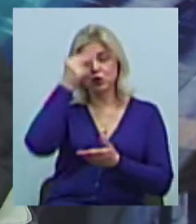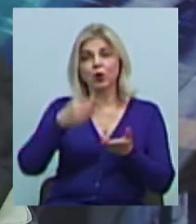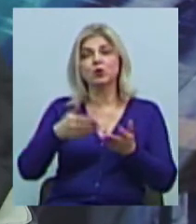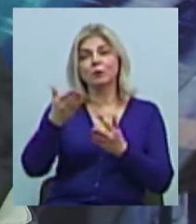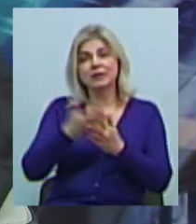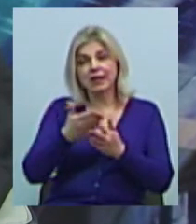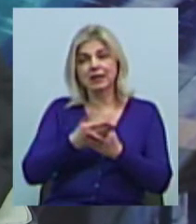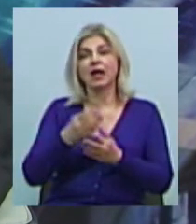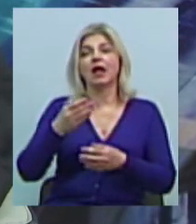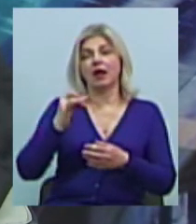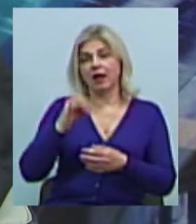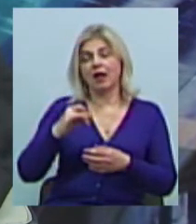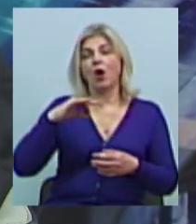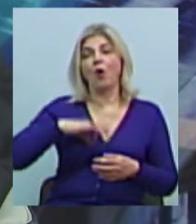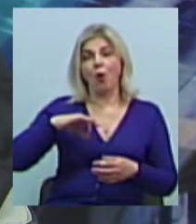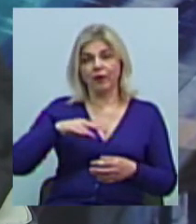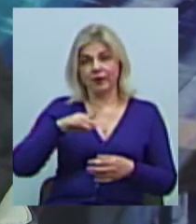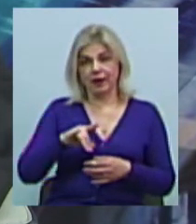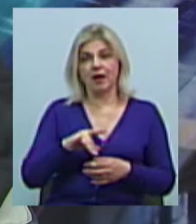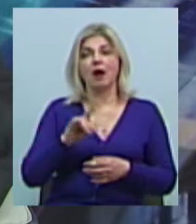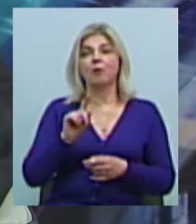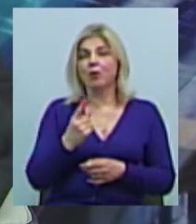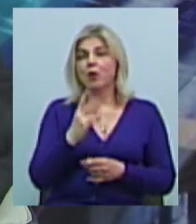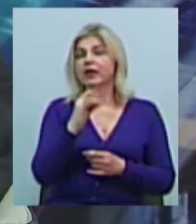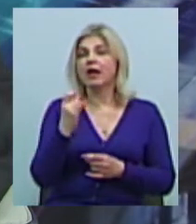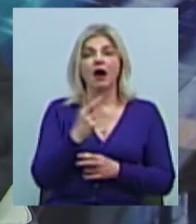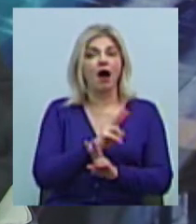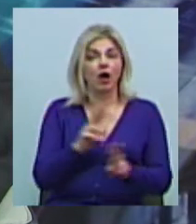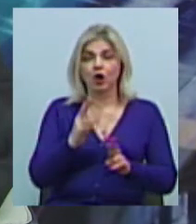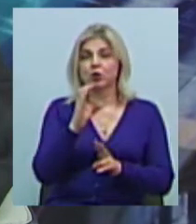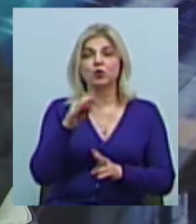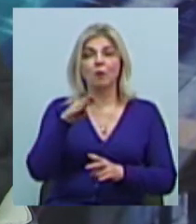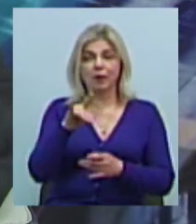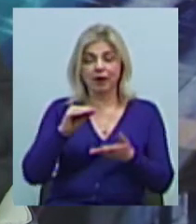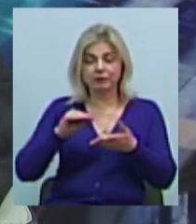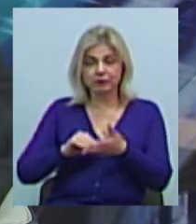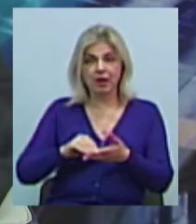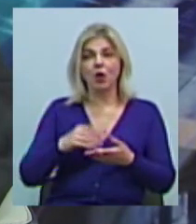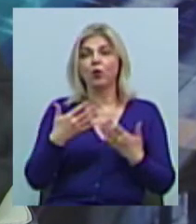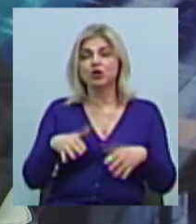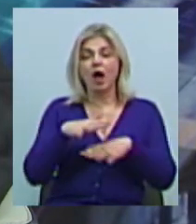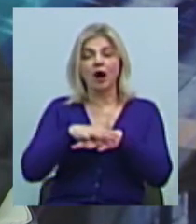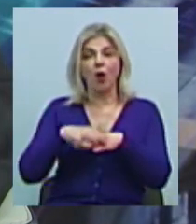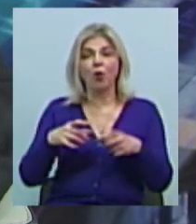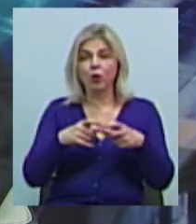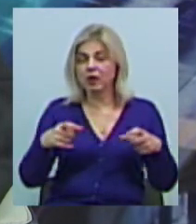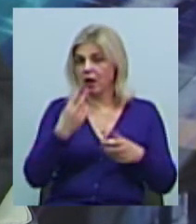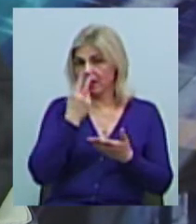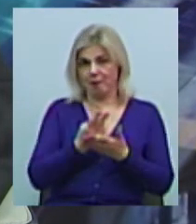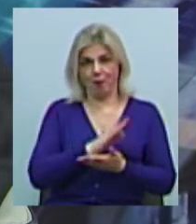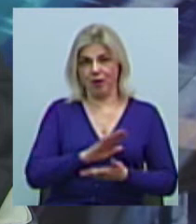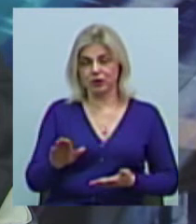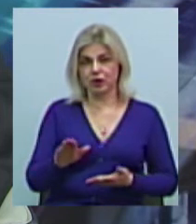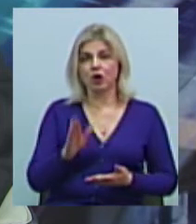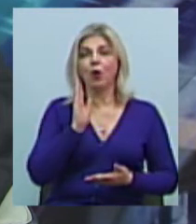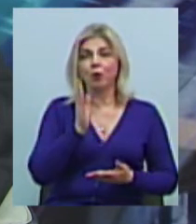які є наявні у споживачів. Тому жодних сум споживачі вже в рахунках не побачать.